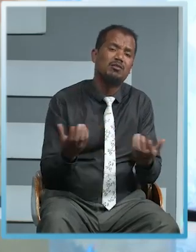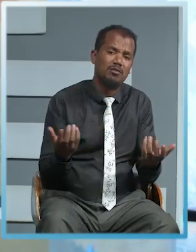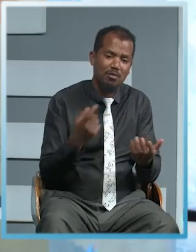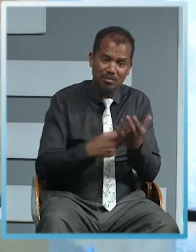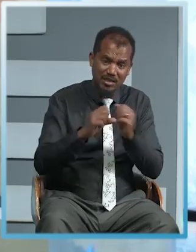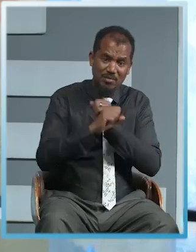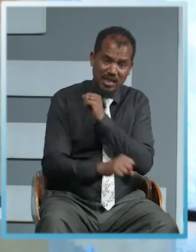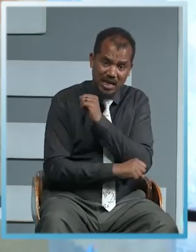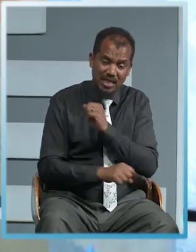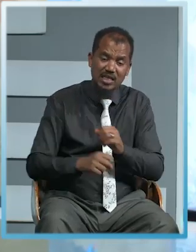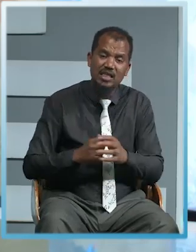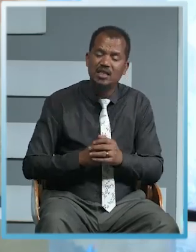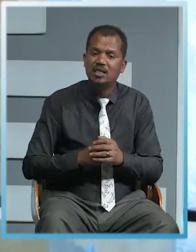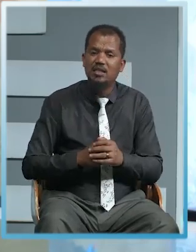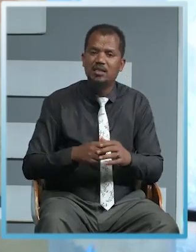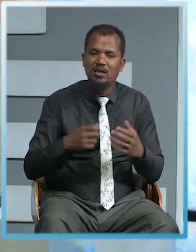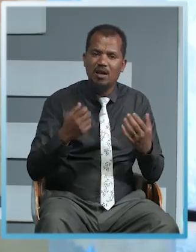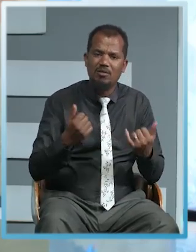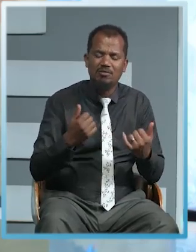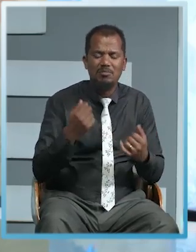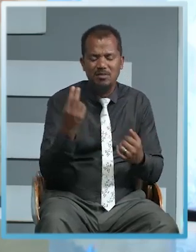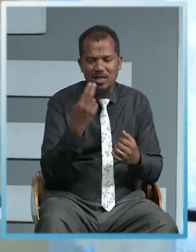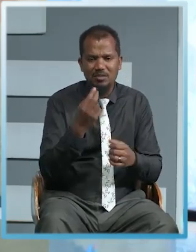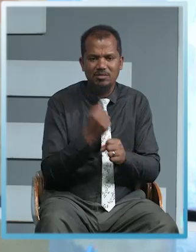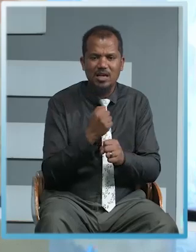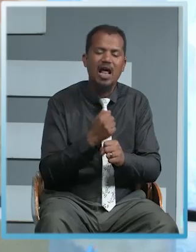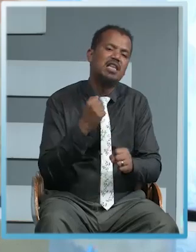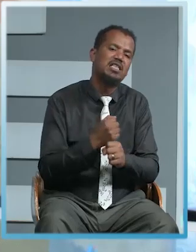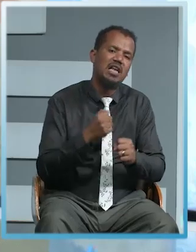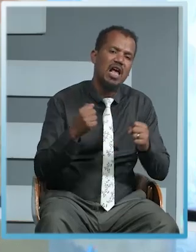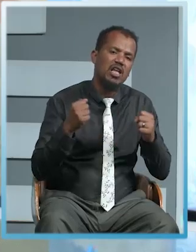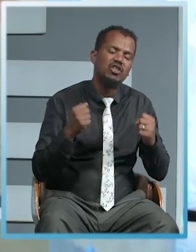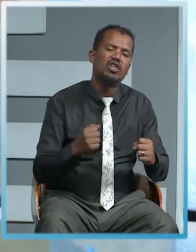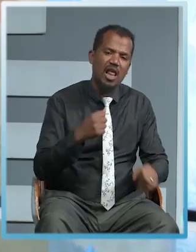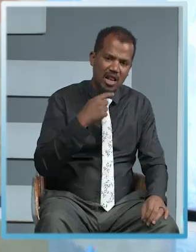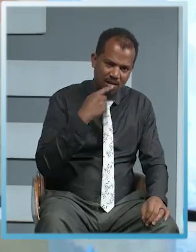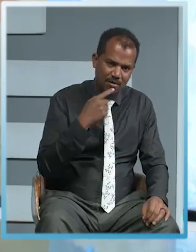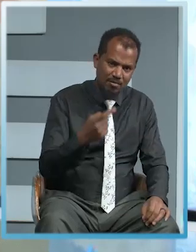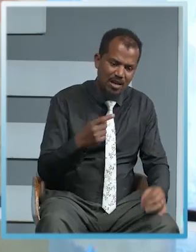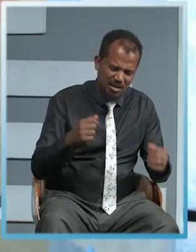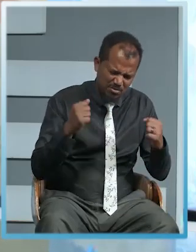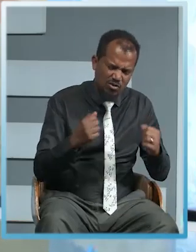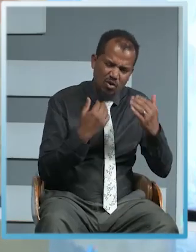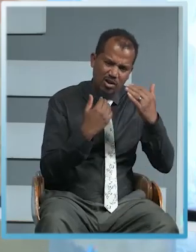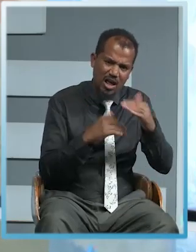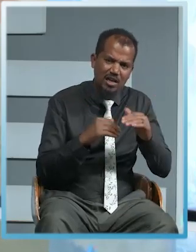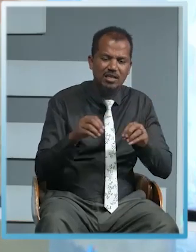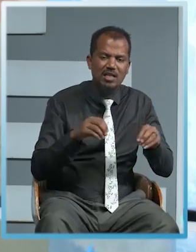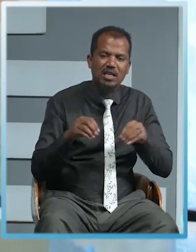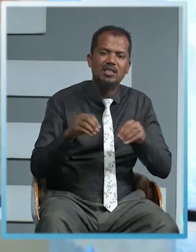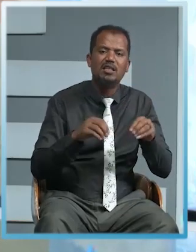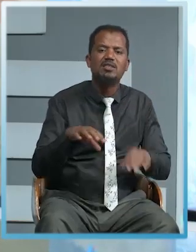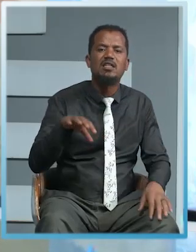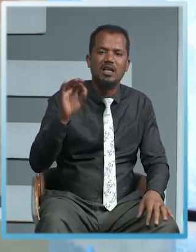ስለዚህ በዚህ መሰረት ስቲል የሚጠቅም ስራ ሊሰራ ይችላል ብለን የምንችለውን ያህል